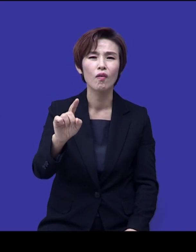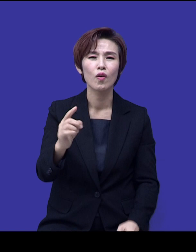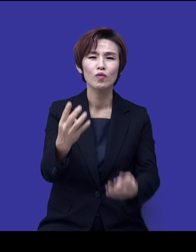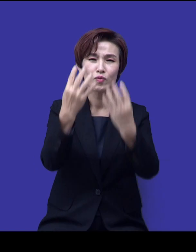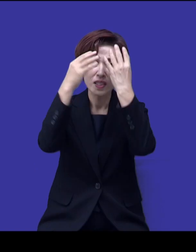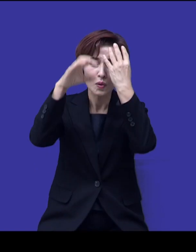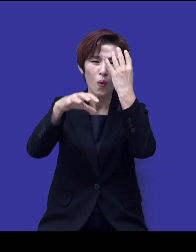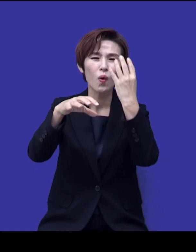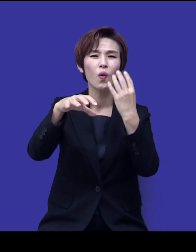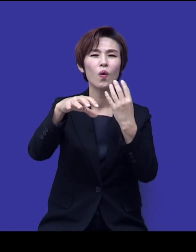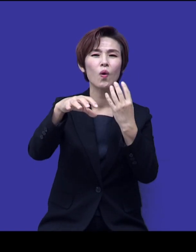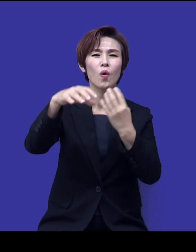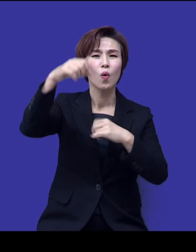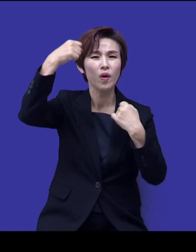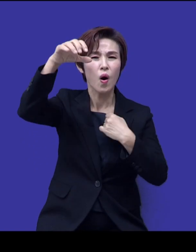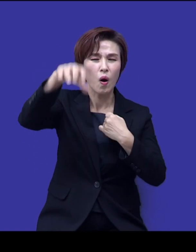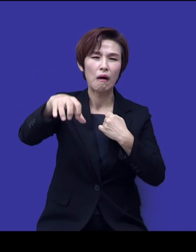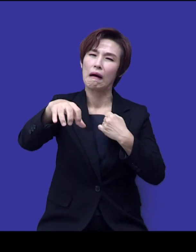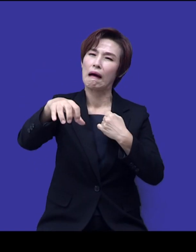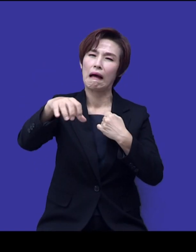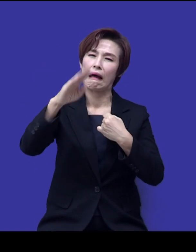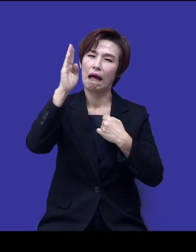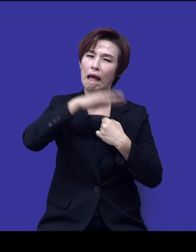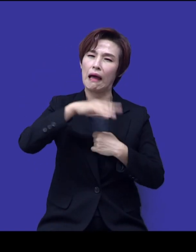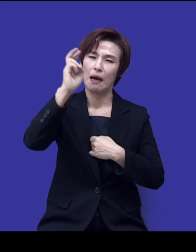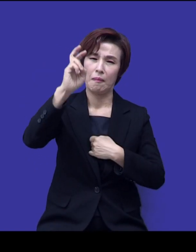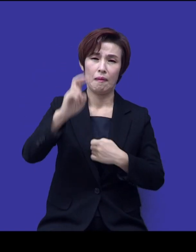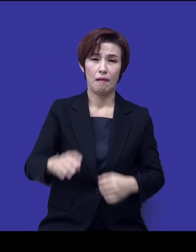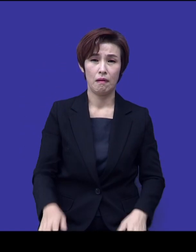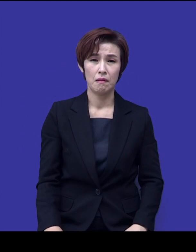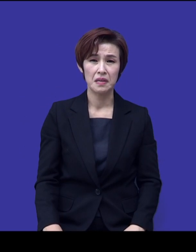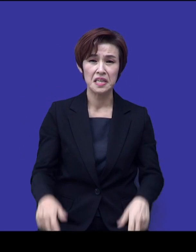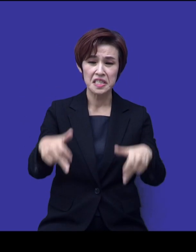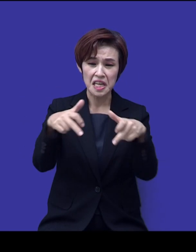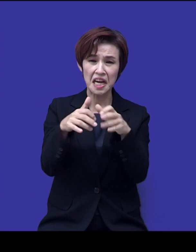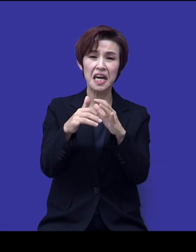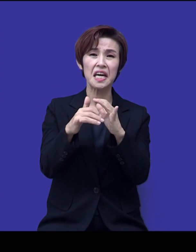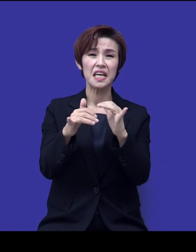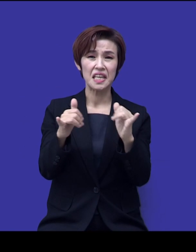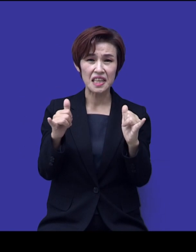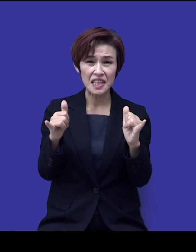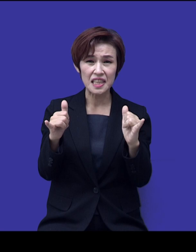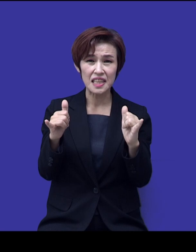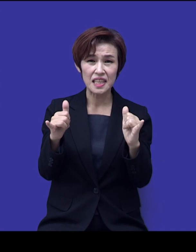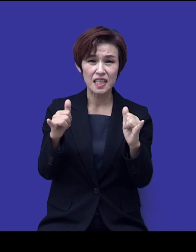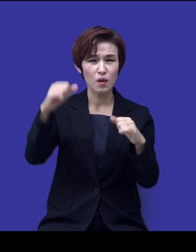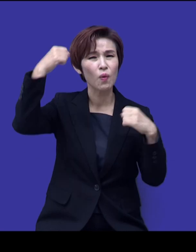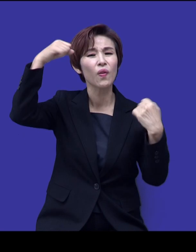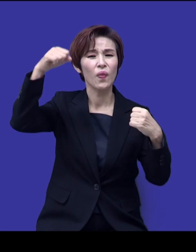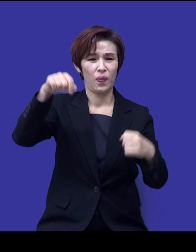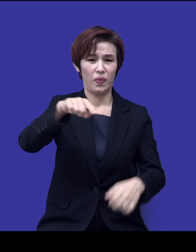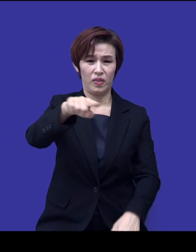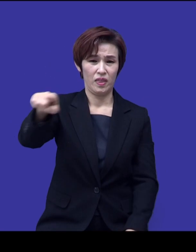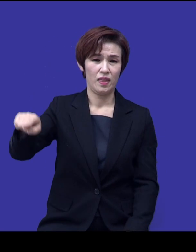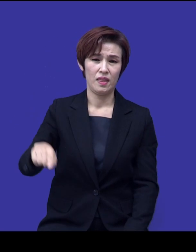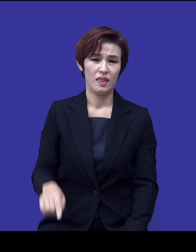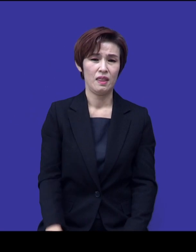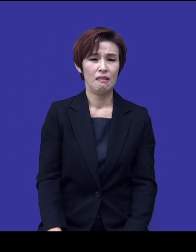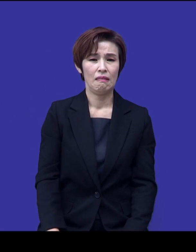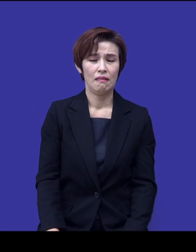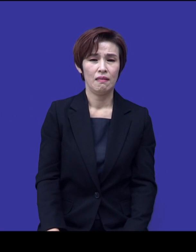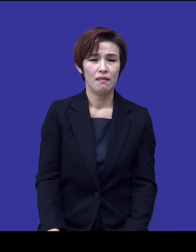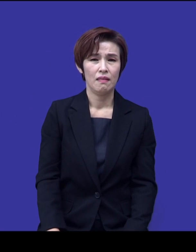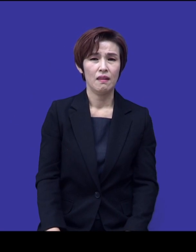허접하게 했습니까? 예, 예, 예. 근데 뭐 그것도 나와서 장애인들이 꾸따리 유랑단이라고 있거든요. 예, 예. 다 장애인들이에요.